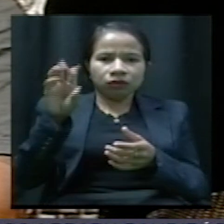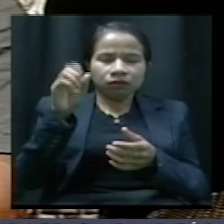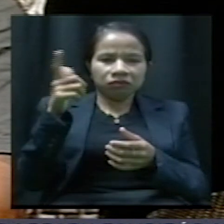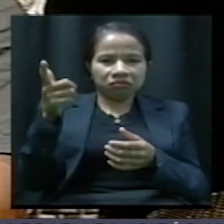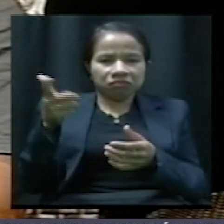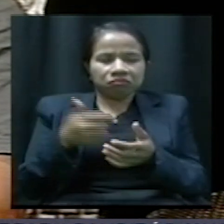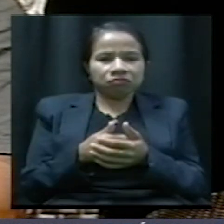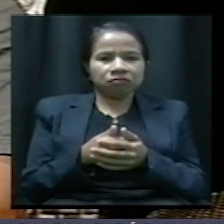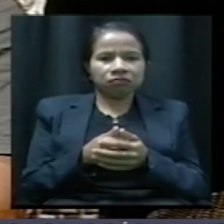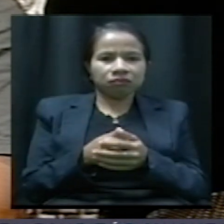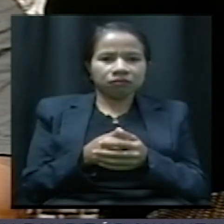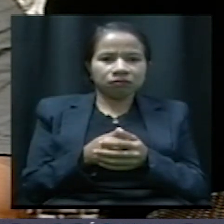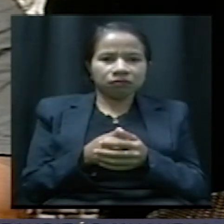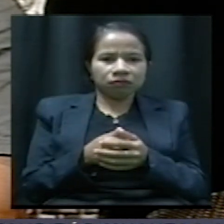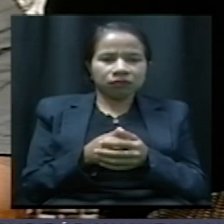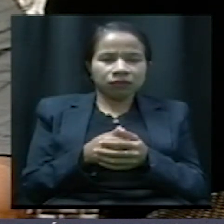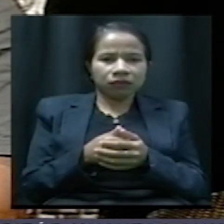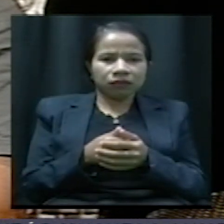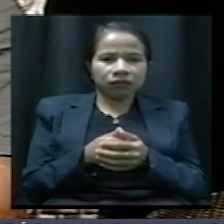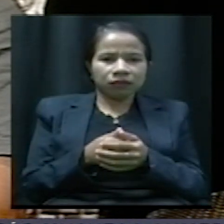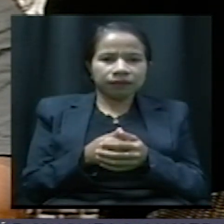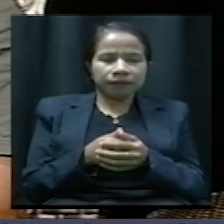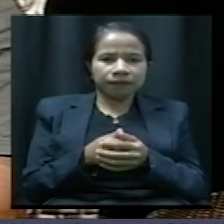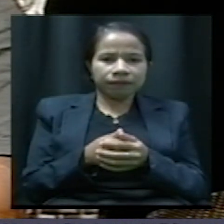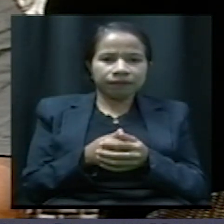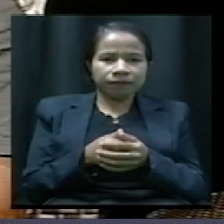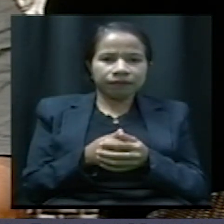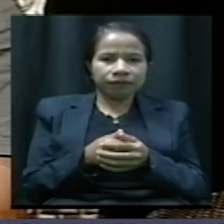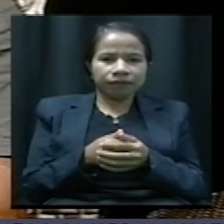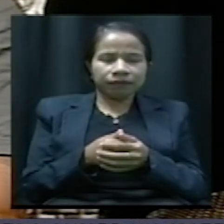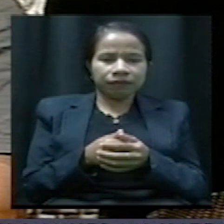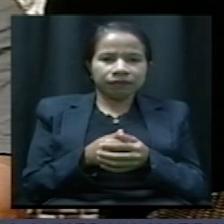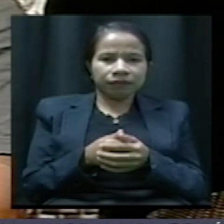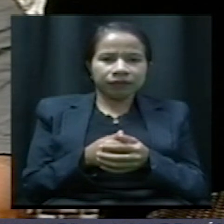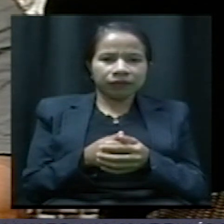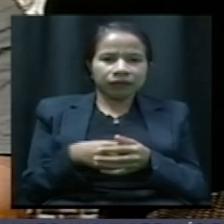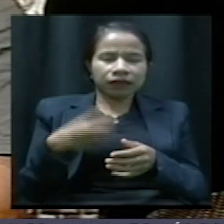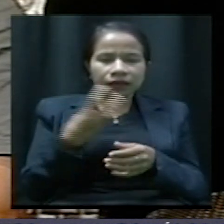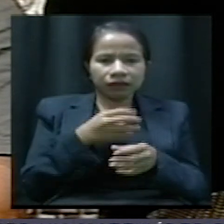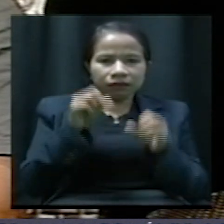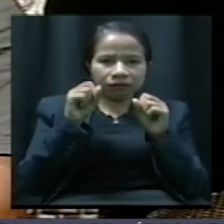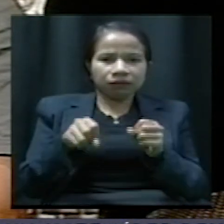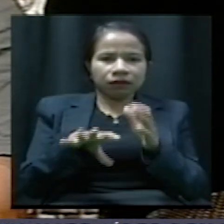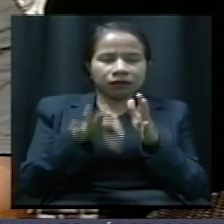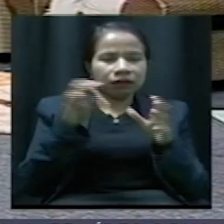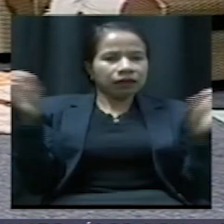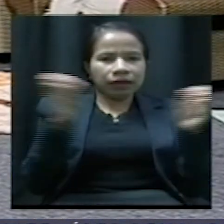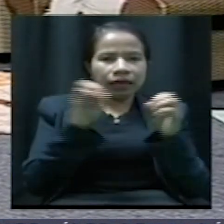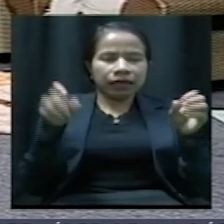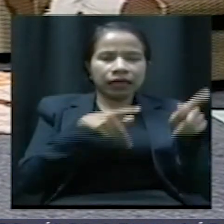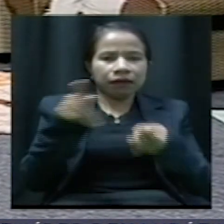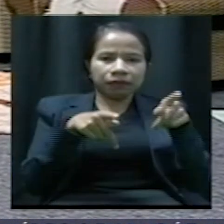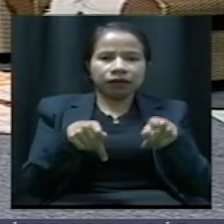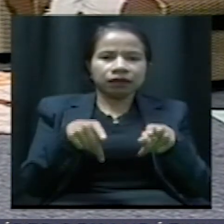2030 SDG né sustainable development goal né ne ita de yang katak no one left